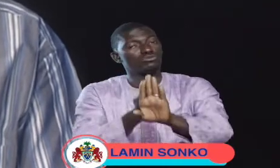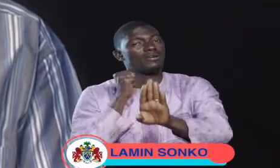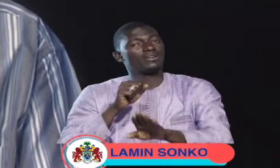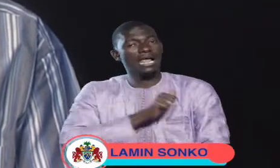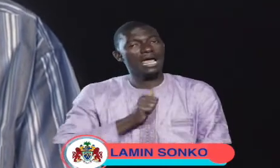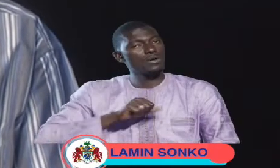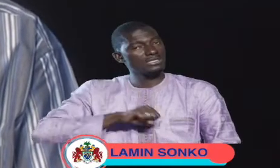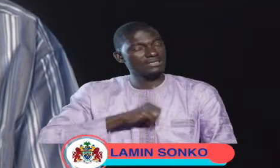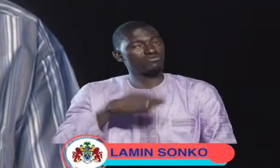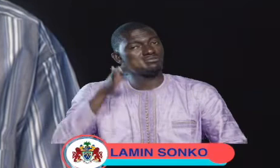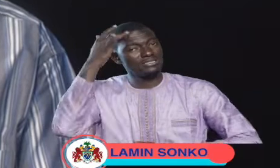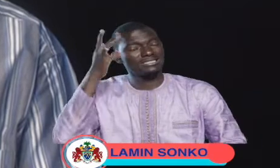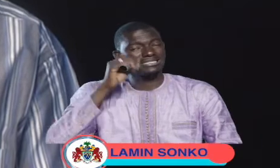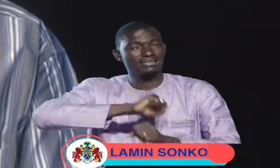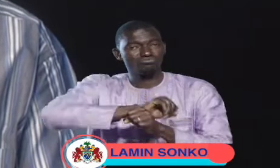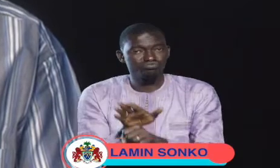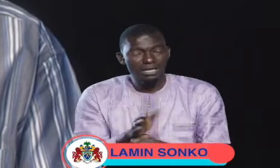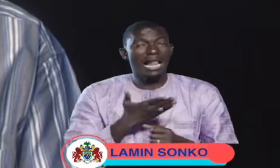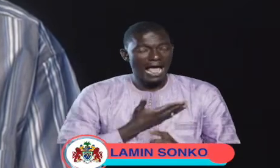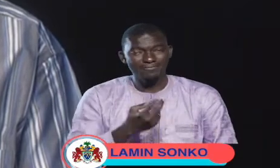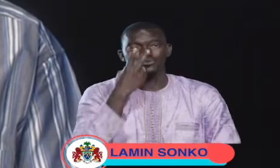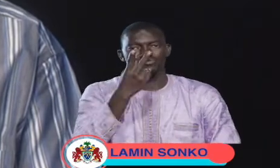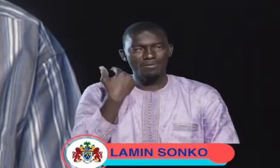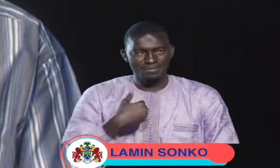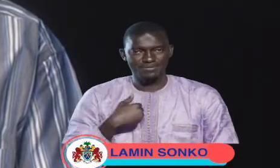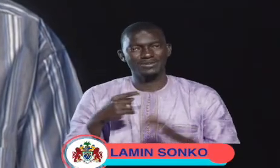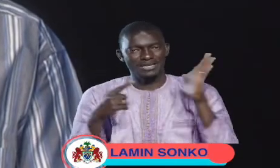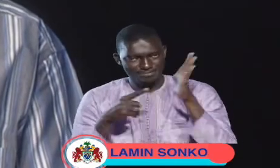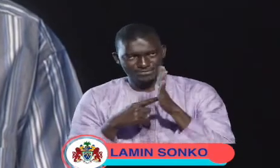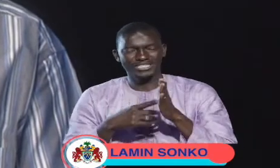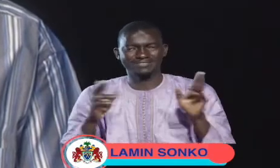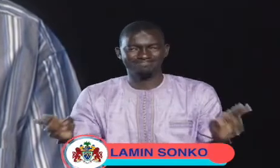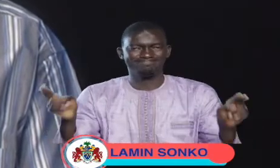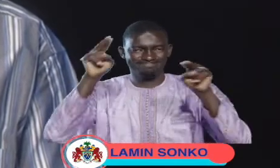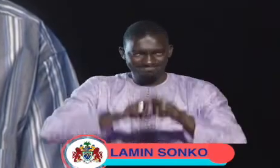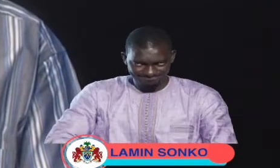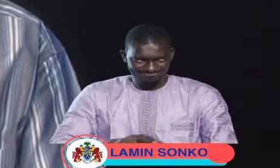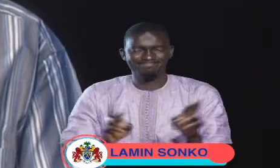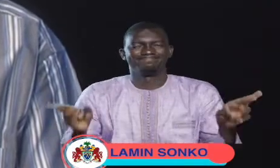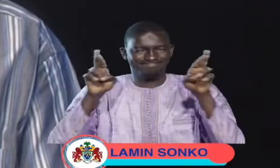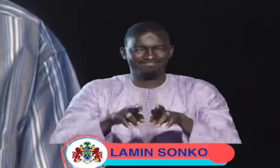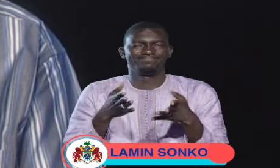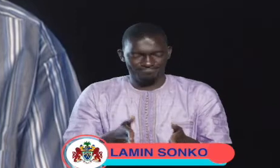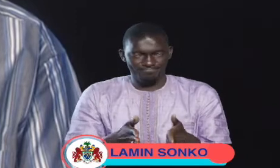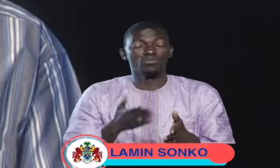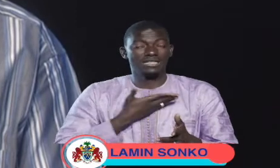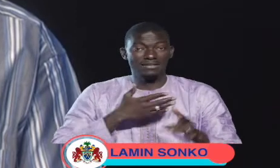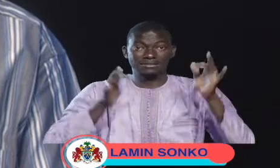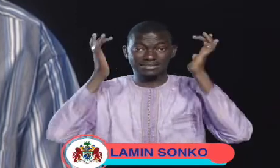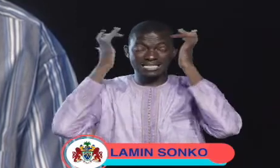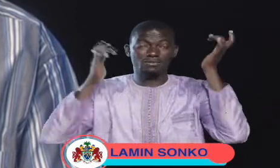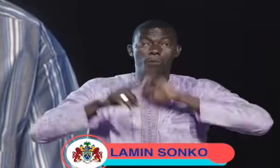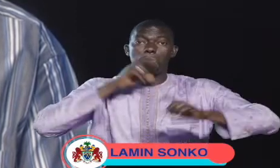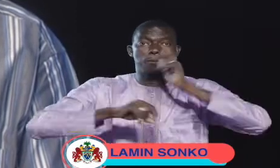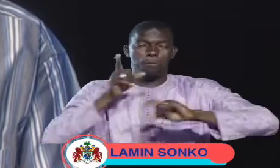a o kamala na dana luntamba flas rojan mi a lonko a wolde ni koto i wani ata je bakele anduni